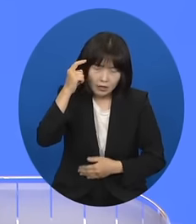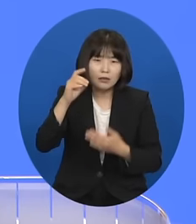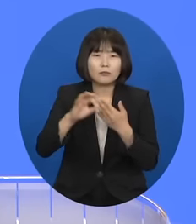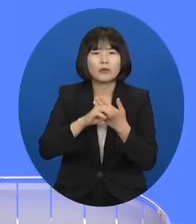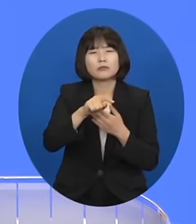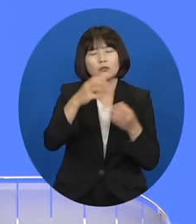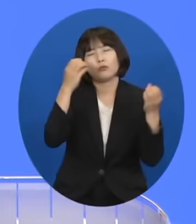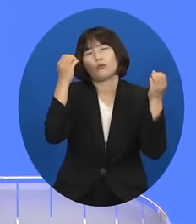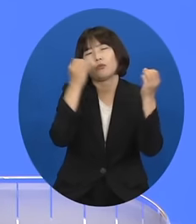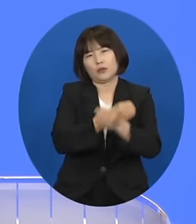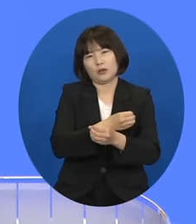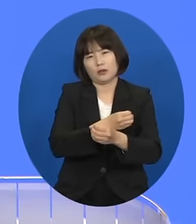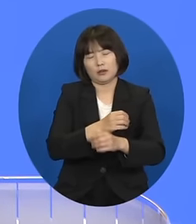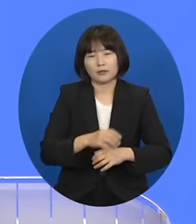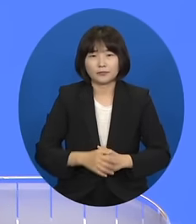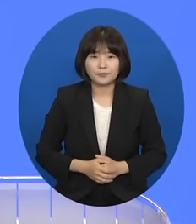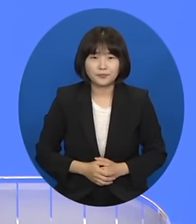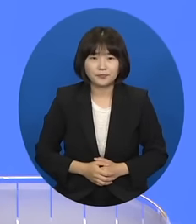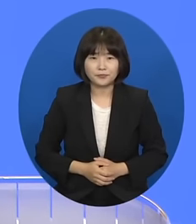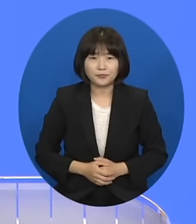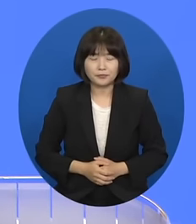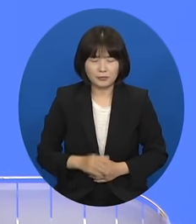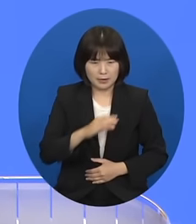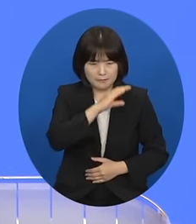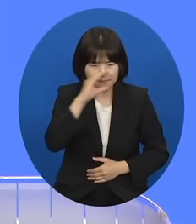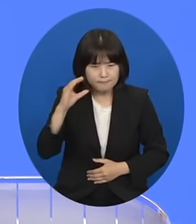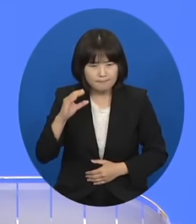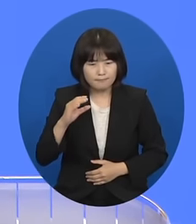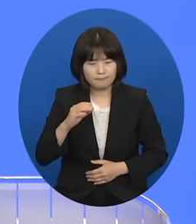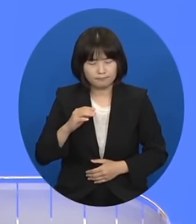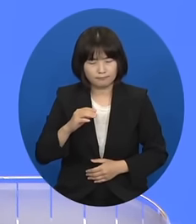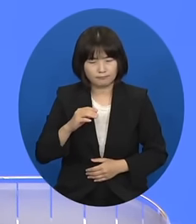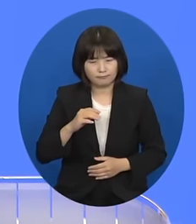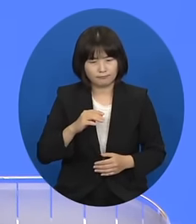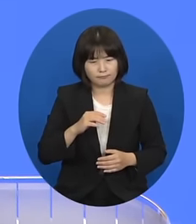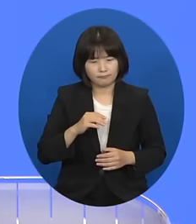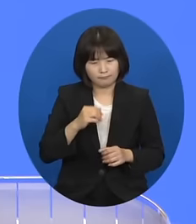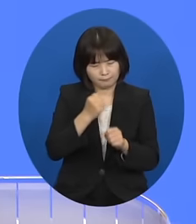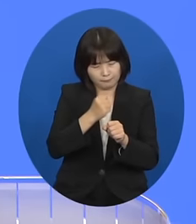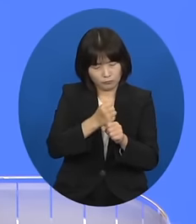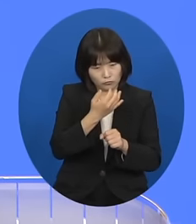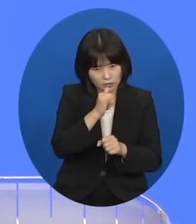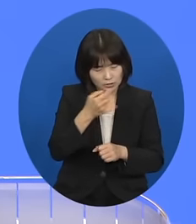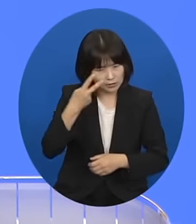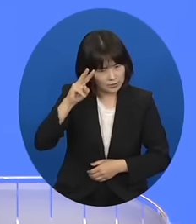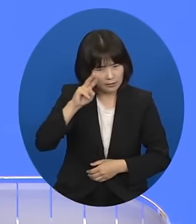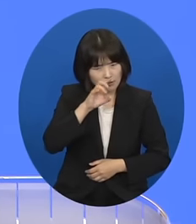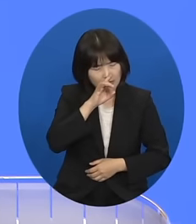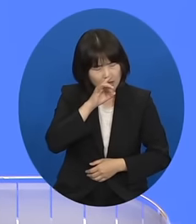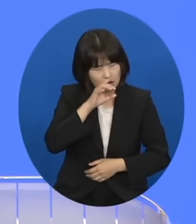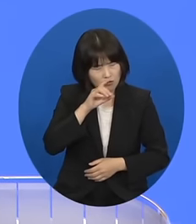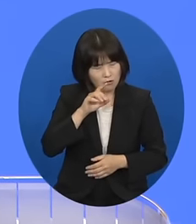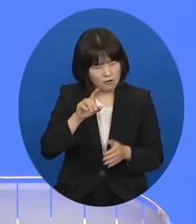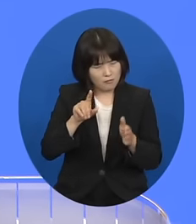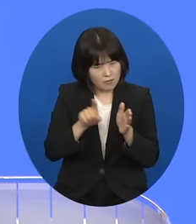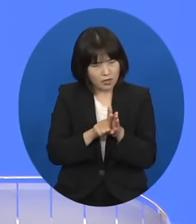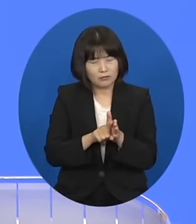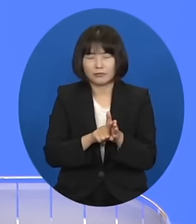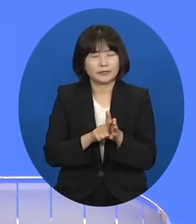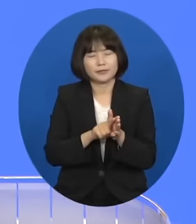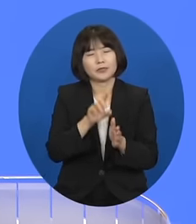오해다. 우리가 제대로 세울 수 있다라고 착각해서는 안 되고 과신해서는 안